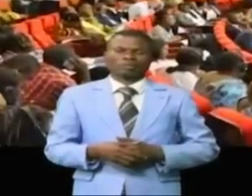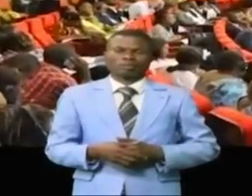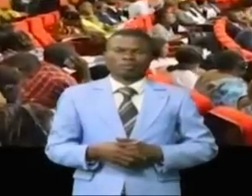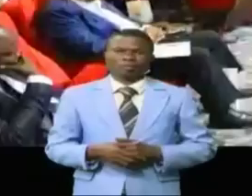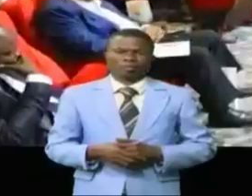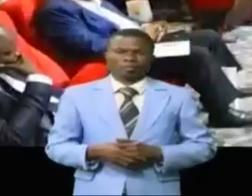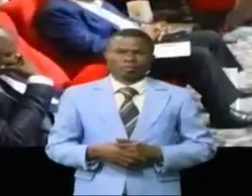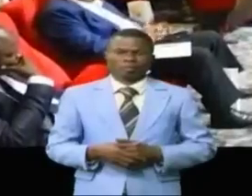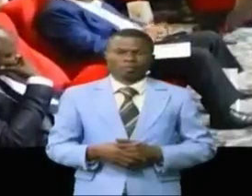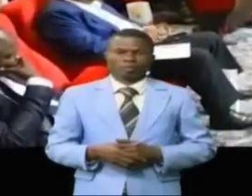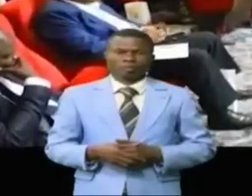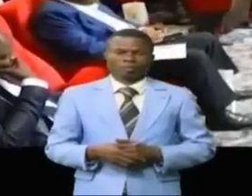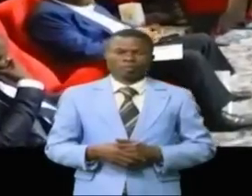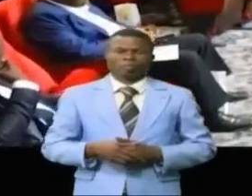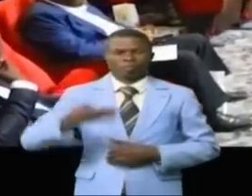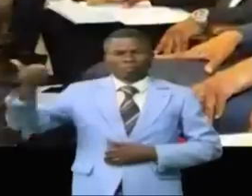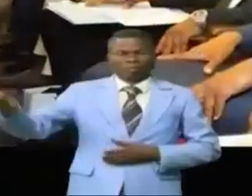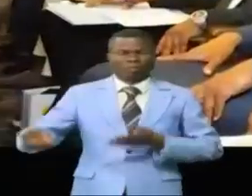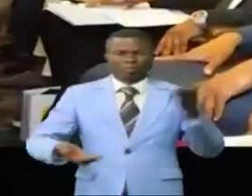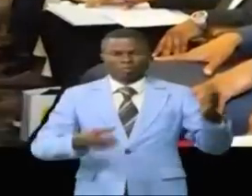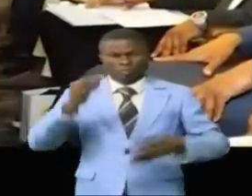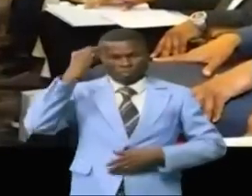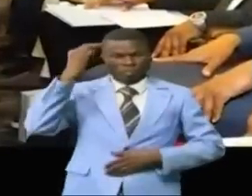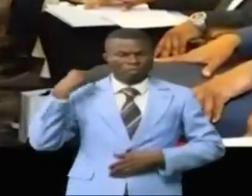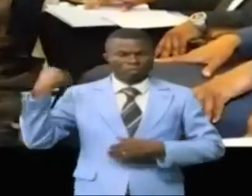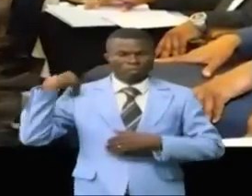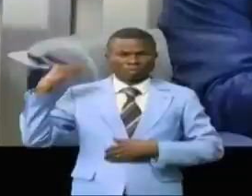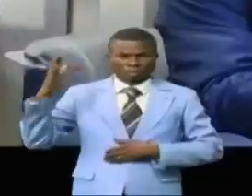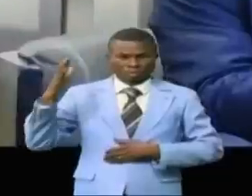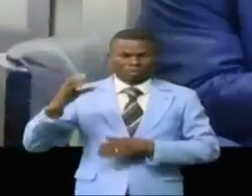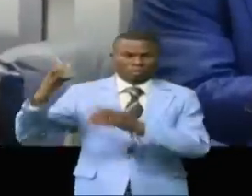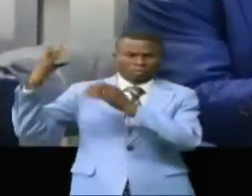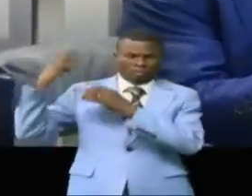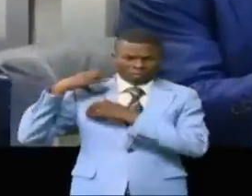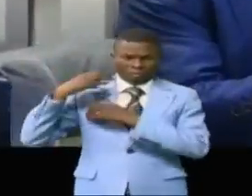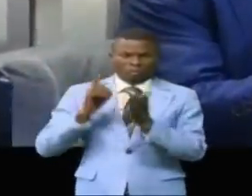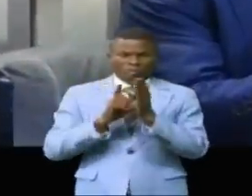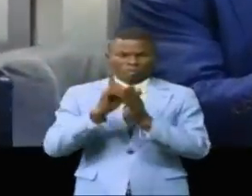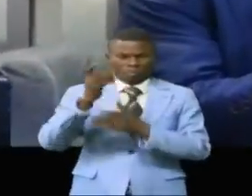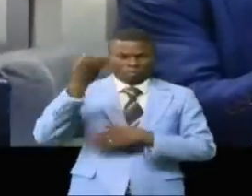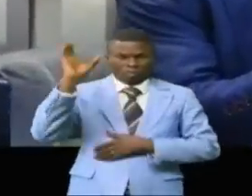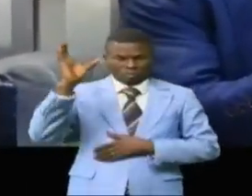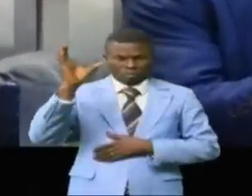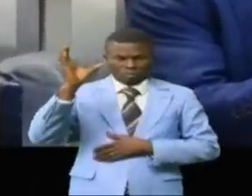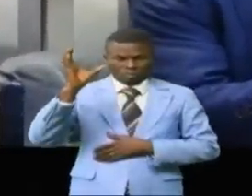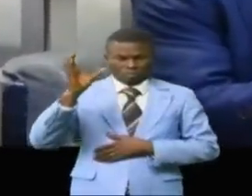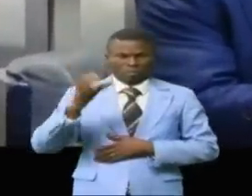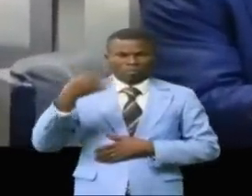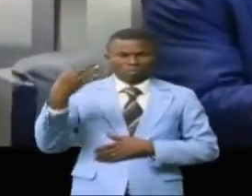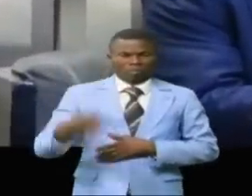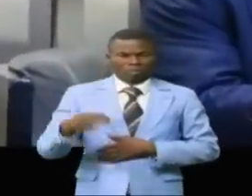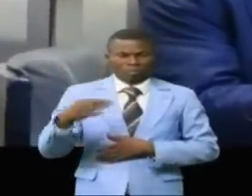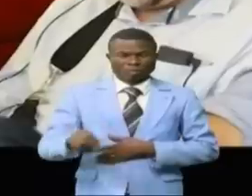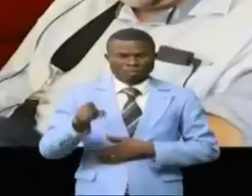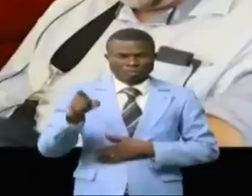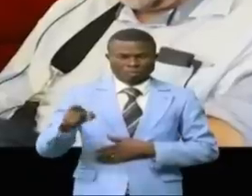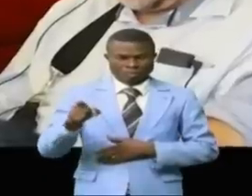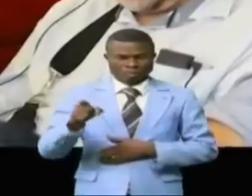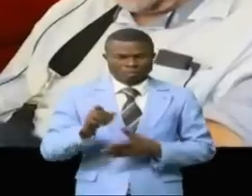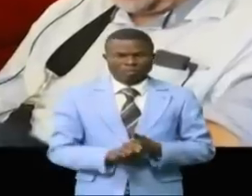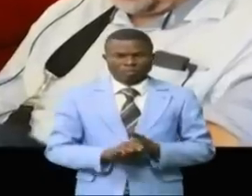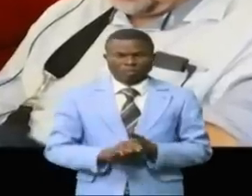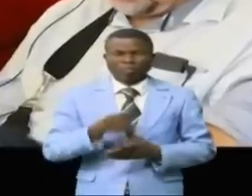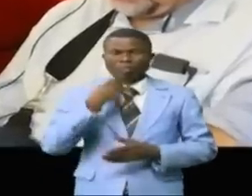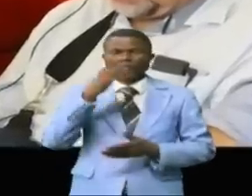Devant un parterre d'invités, le ministre d'État en charge du développement rural, François Robota Masumbuko, a rendu